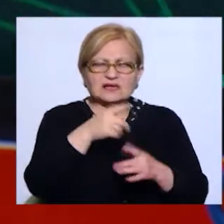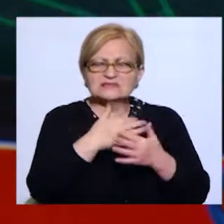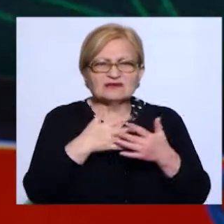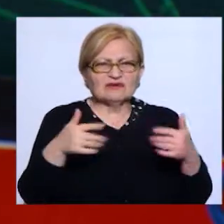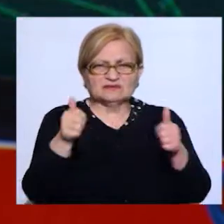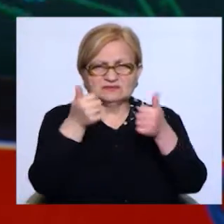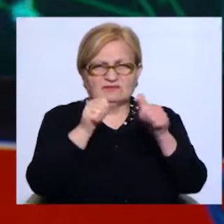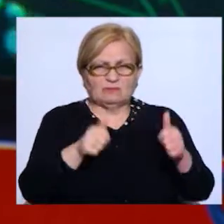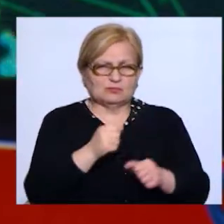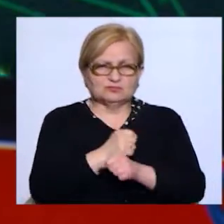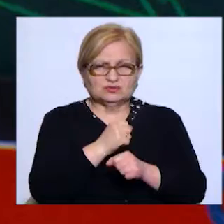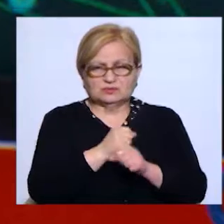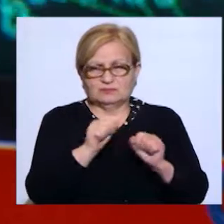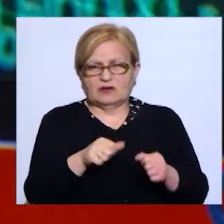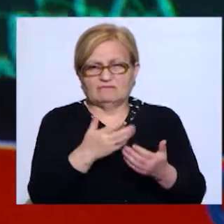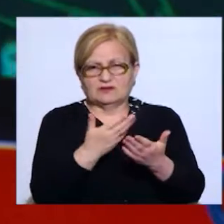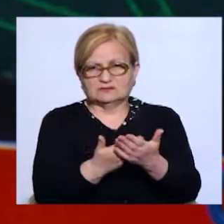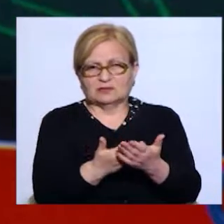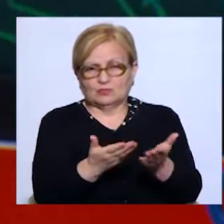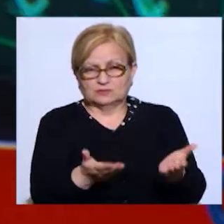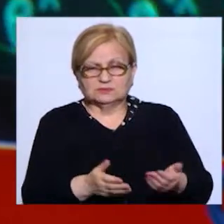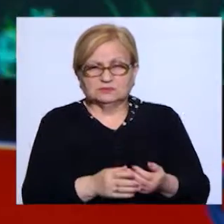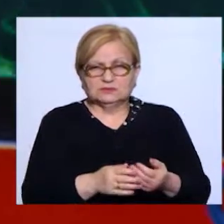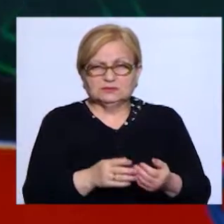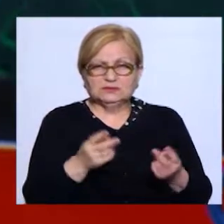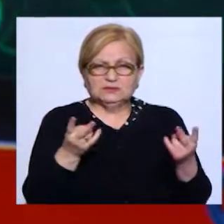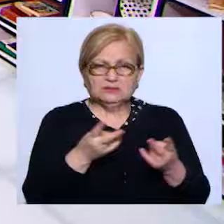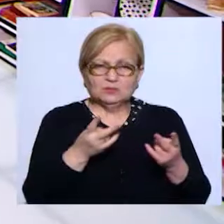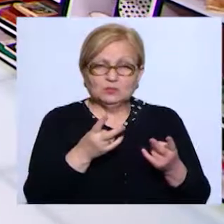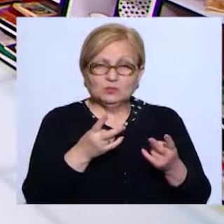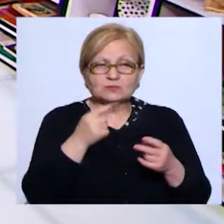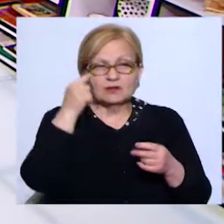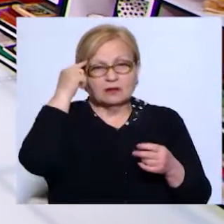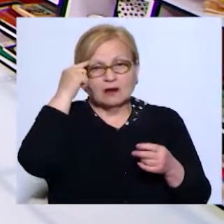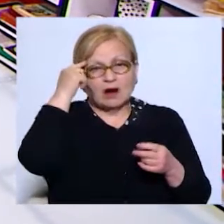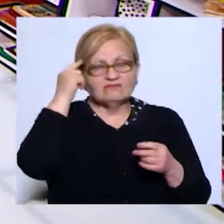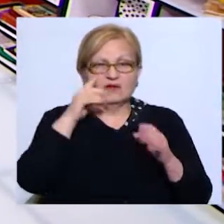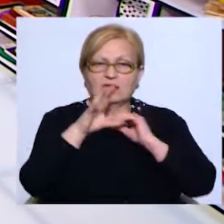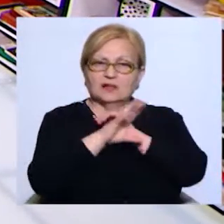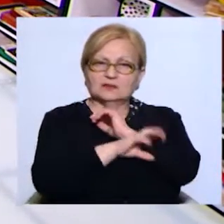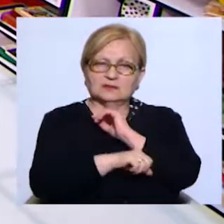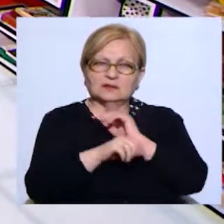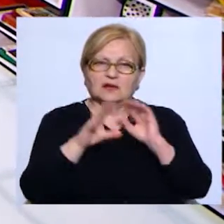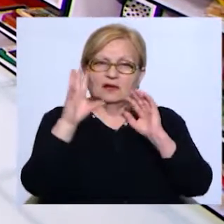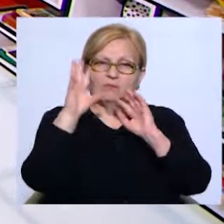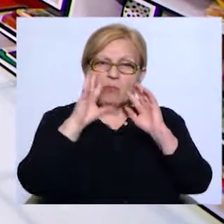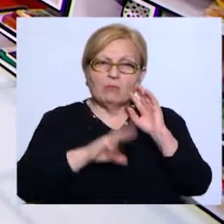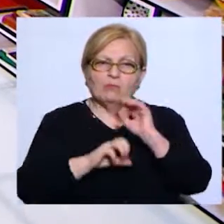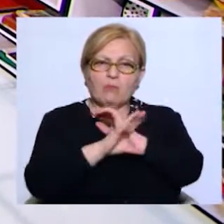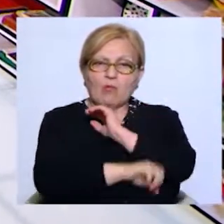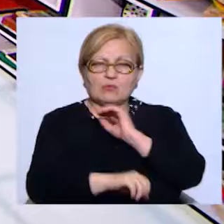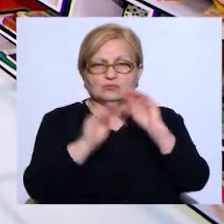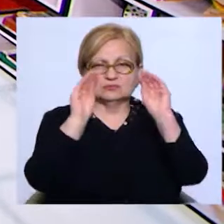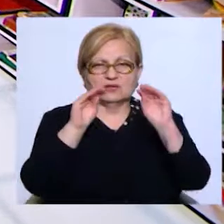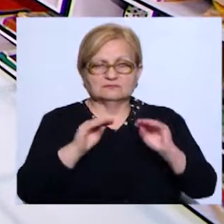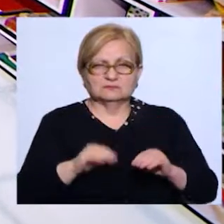ფორმით შეგვიძლია ეს ინფორმაცია წარმოადგინოთ და შემდეგ არის უკვე უნდა გავაანალიზოთ მონაცემები და დავწეროთ დასკვნა. ხედავთ